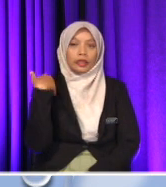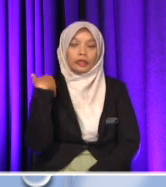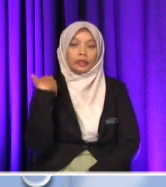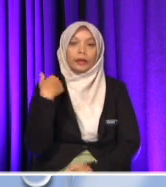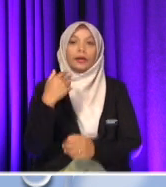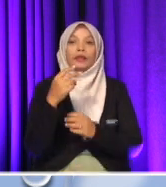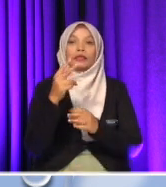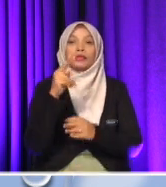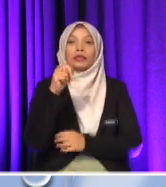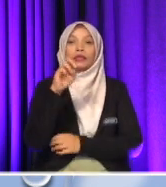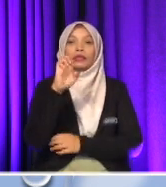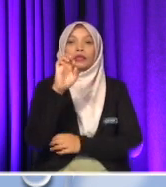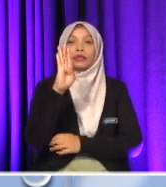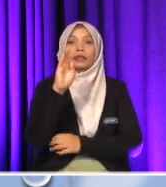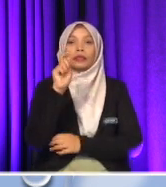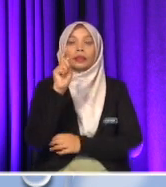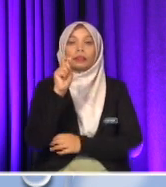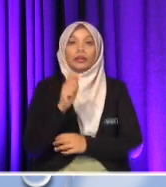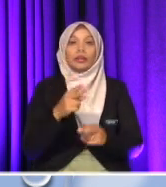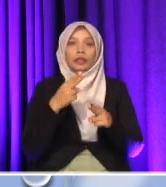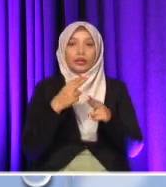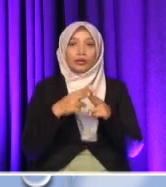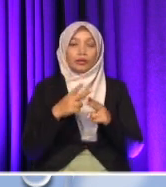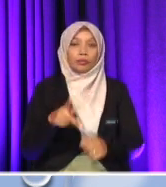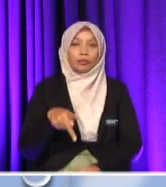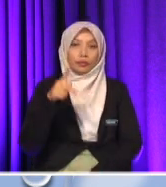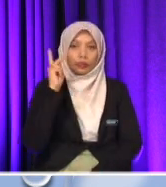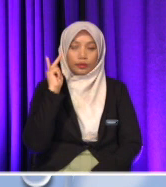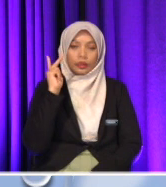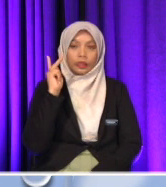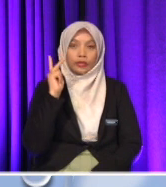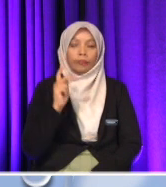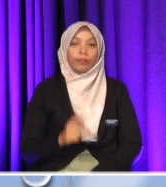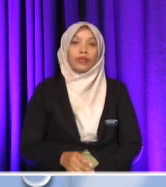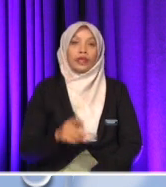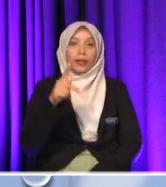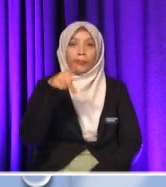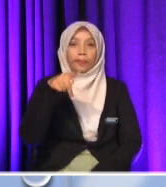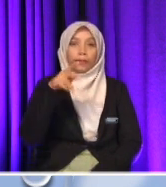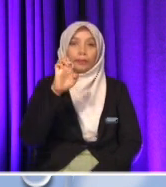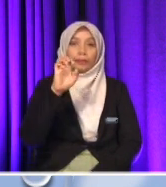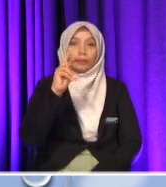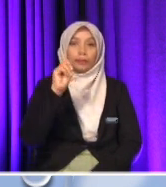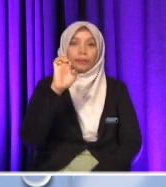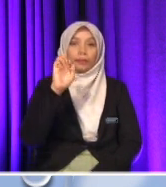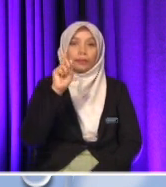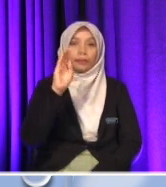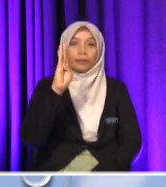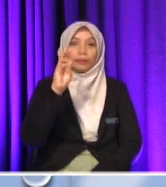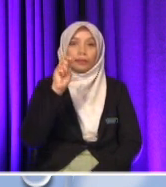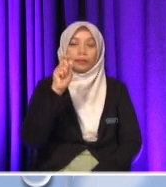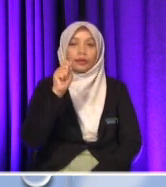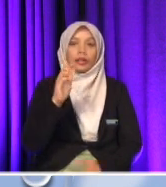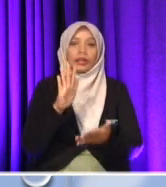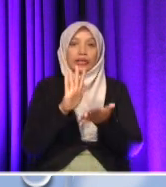ni adalah contoh kalau nama untuk pemuat ni biasanya kita berdasarkan pada penebat. Contohnya kalau pemuat ni dieletrik ni dibuat daripada kertas,